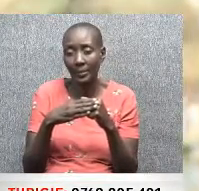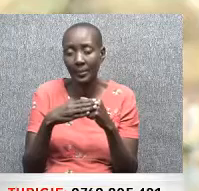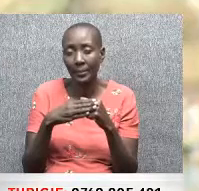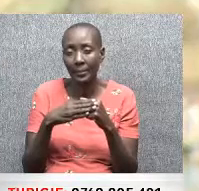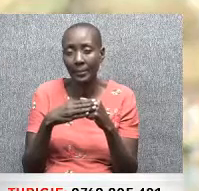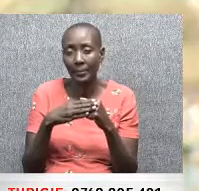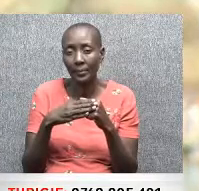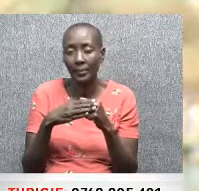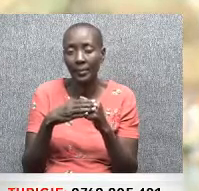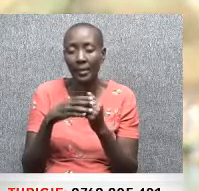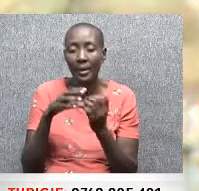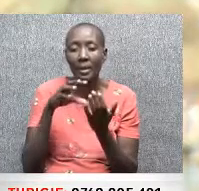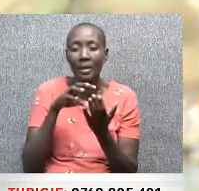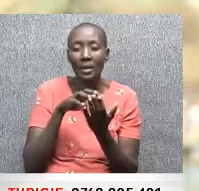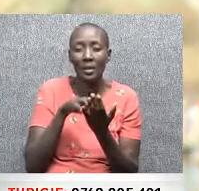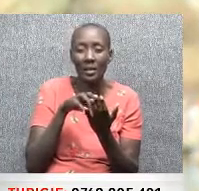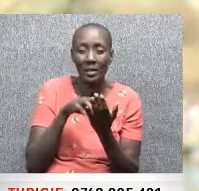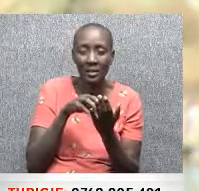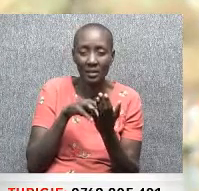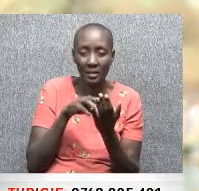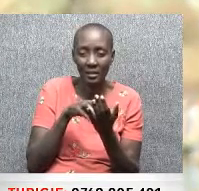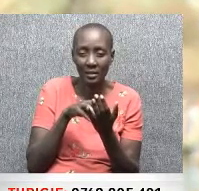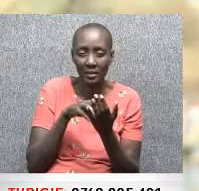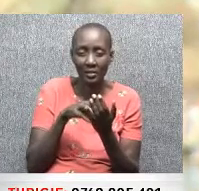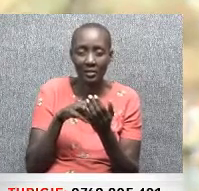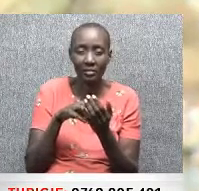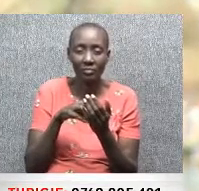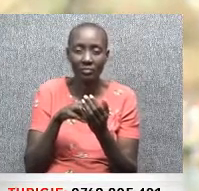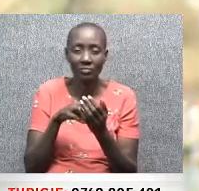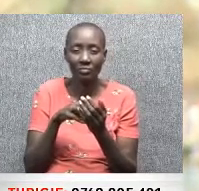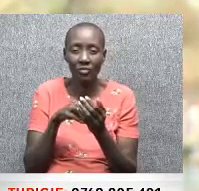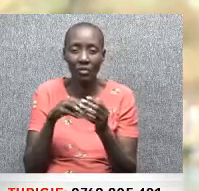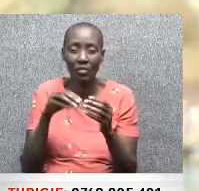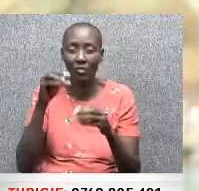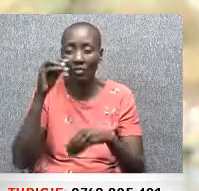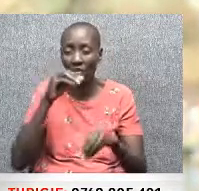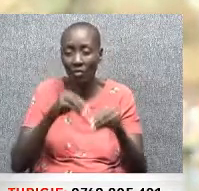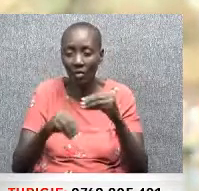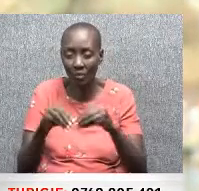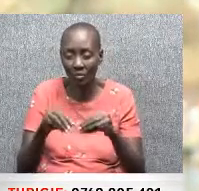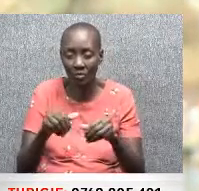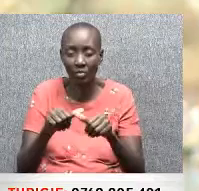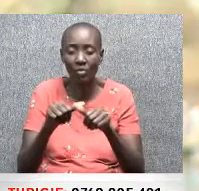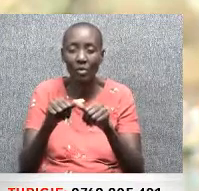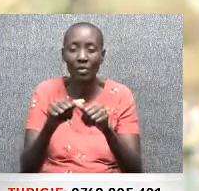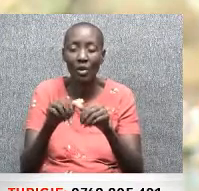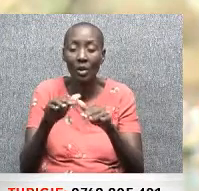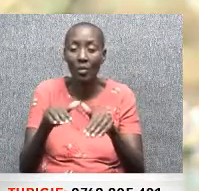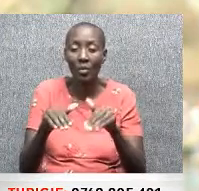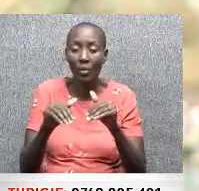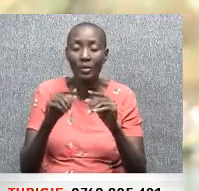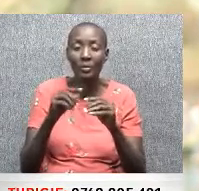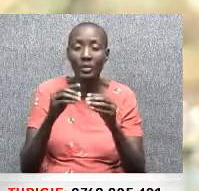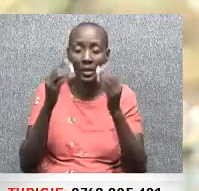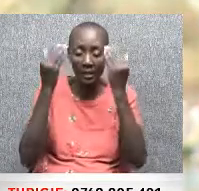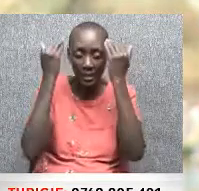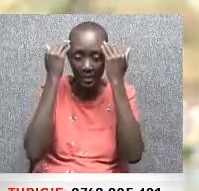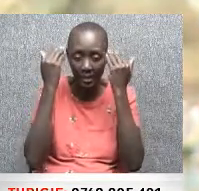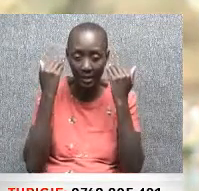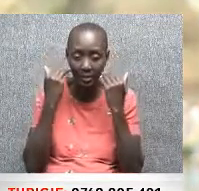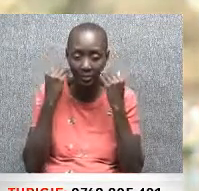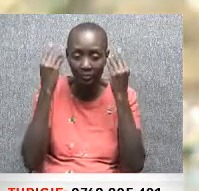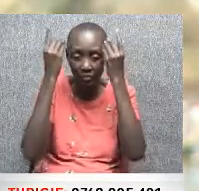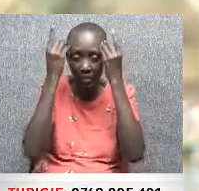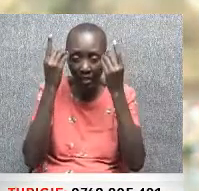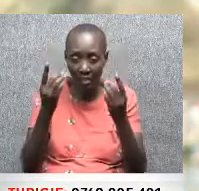Visa hivi vya ulagai vikizidi kukithiri nchini, tutasubiri kuona hatua mahakama itakayochukua mbele ya wahusika ili